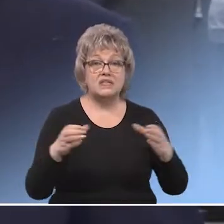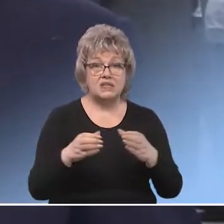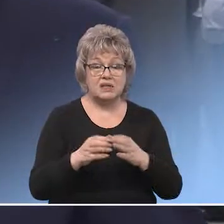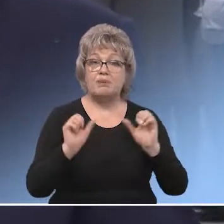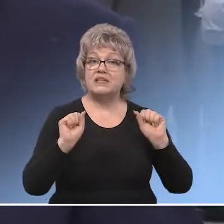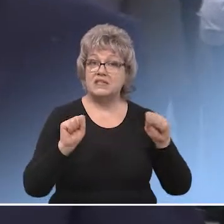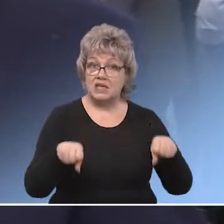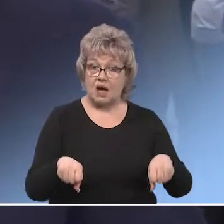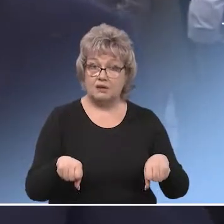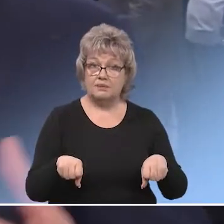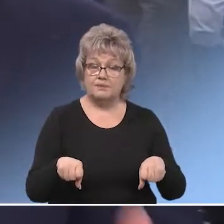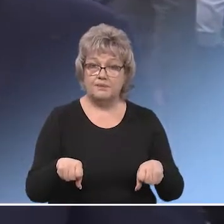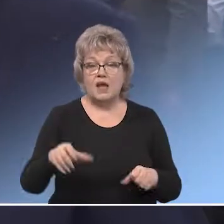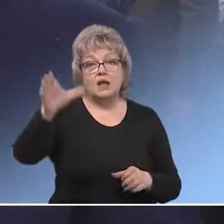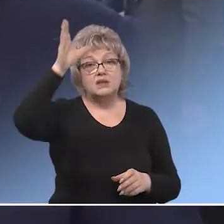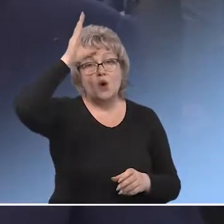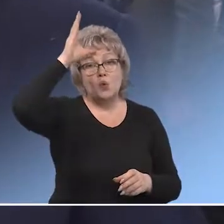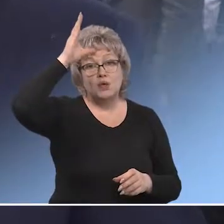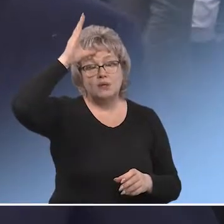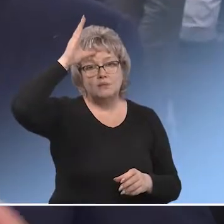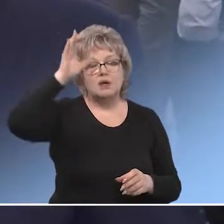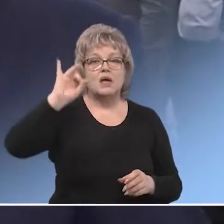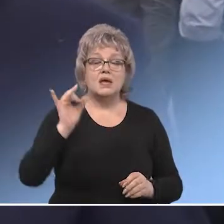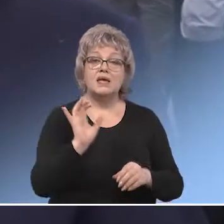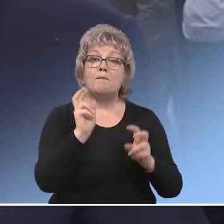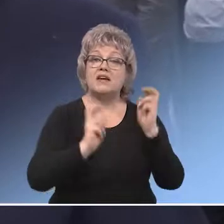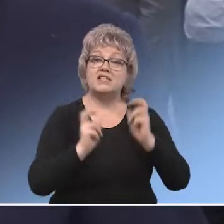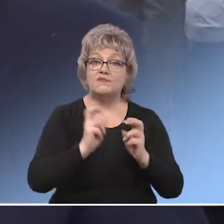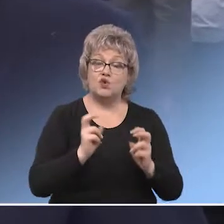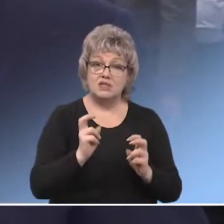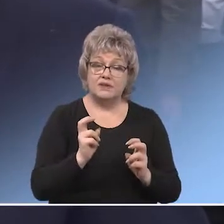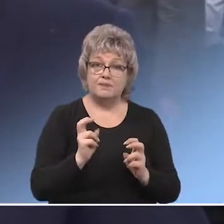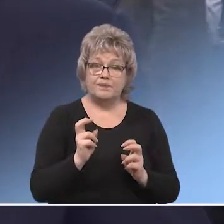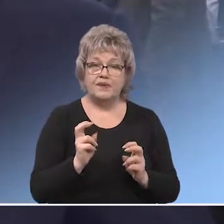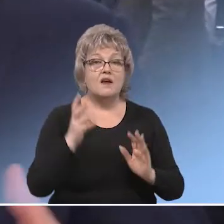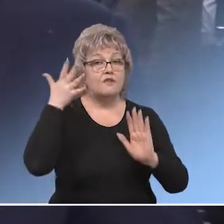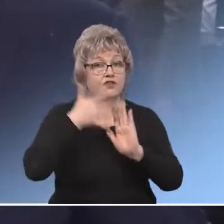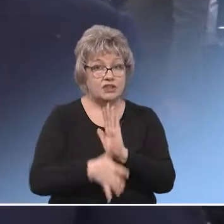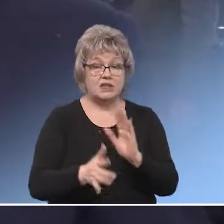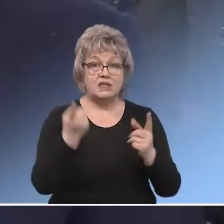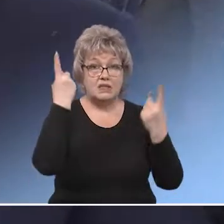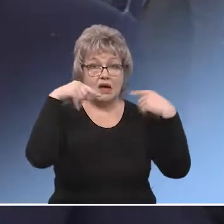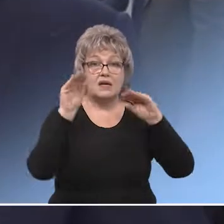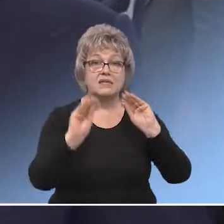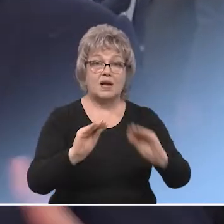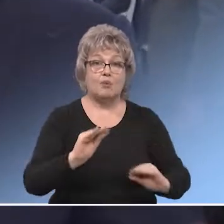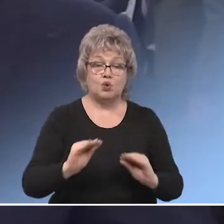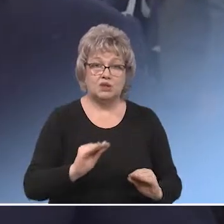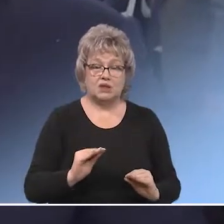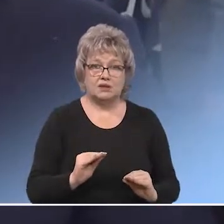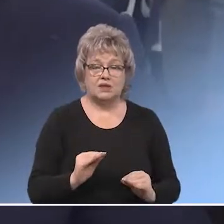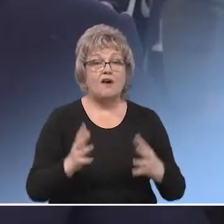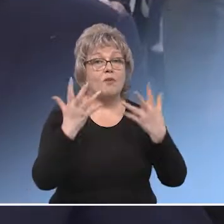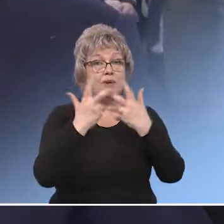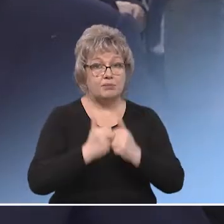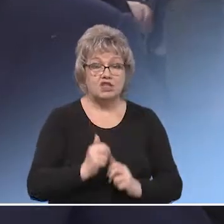объединить потенциал науки и производства, внедрить разработки